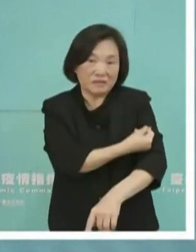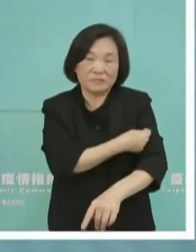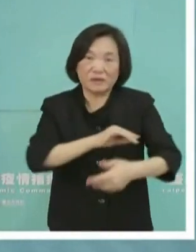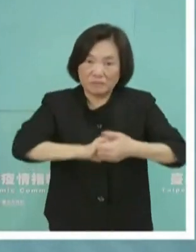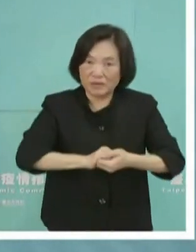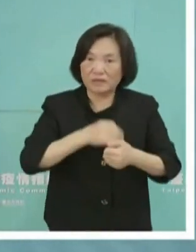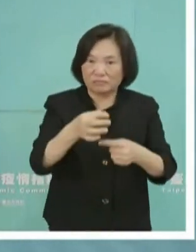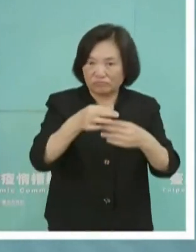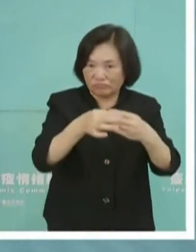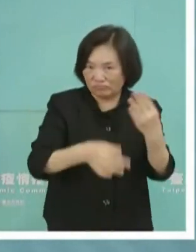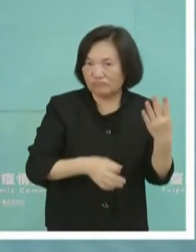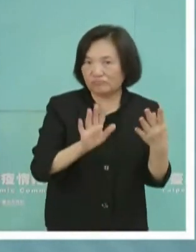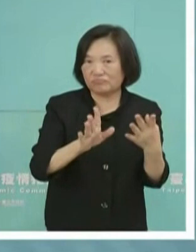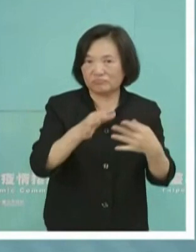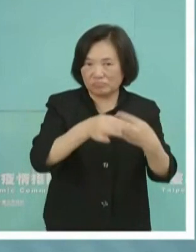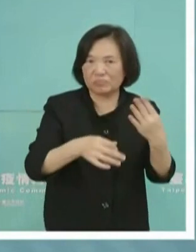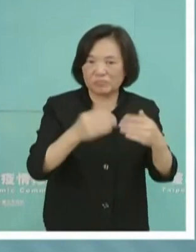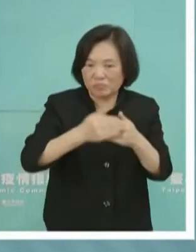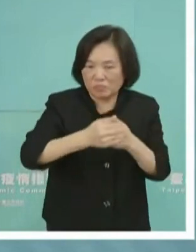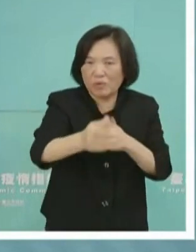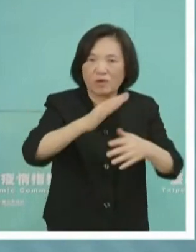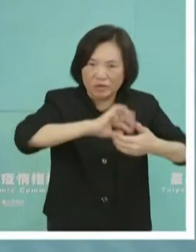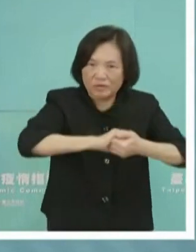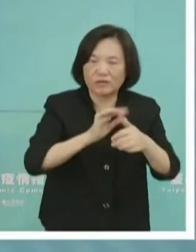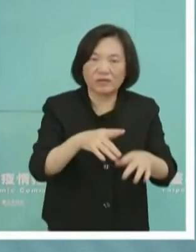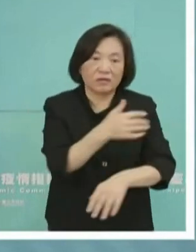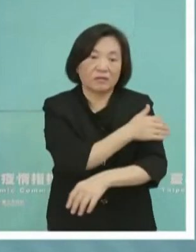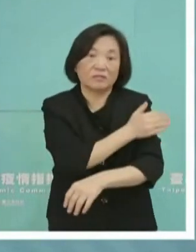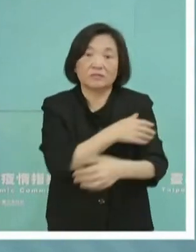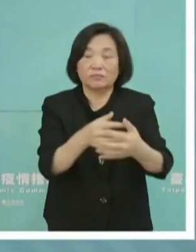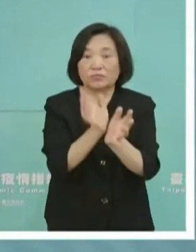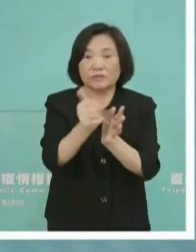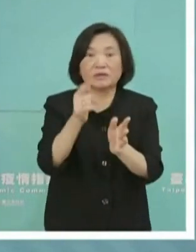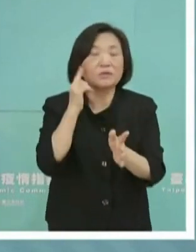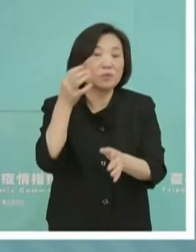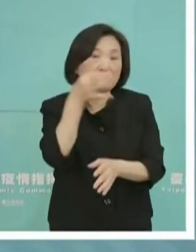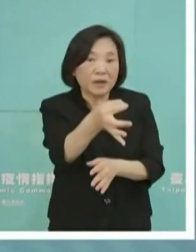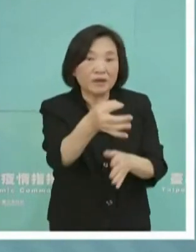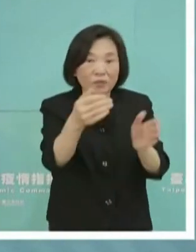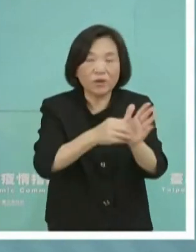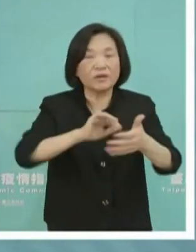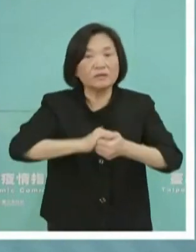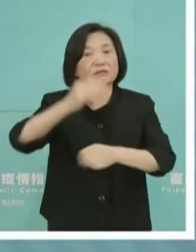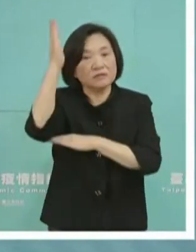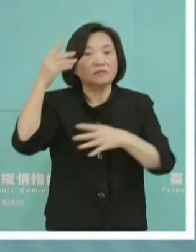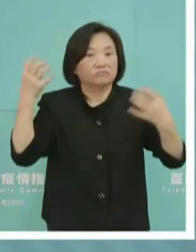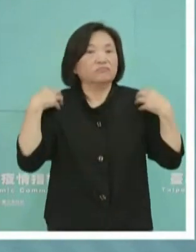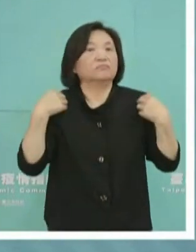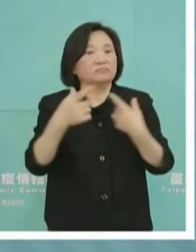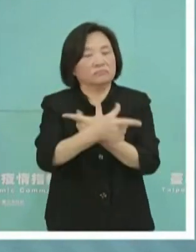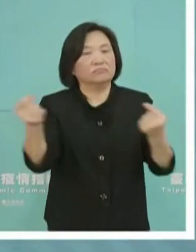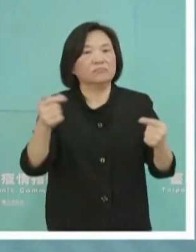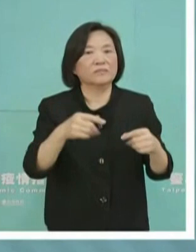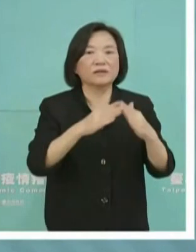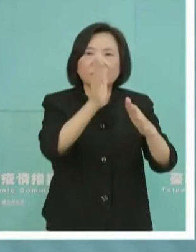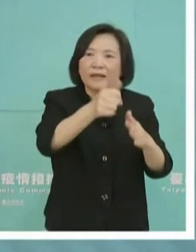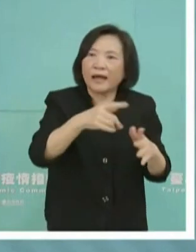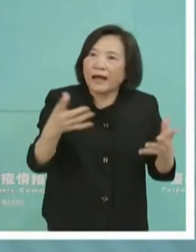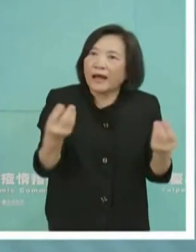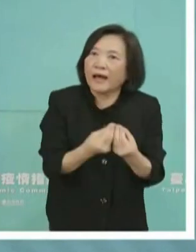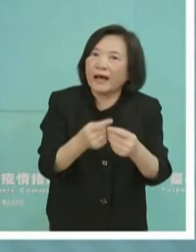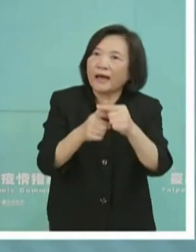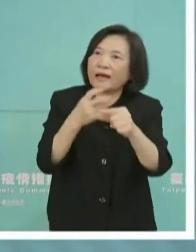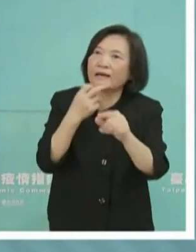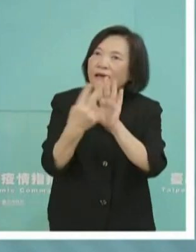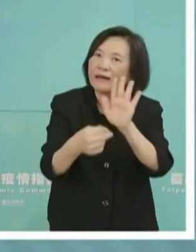的规律跟规定跟程序，那陈时中刚刚也说采购疫苗之后要由政府来统筹，市长怎么看中